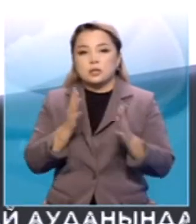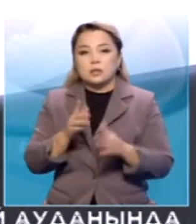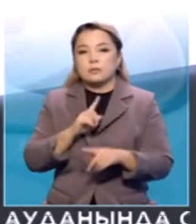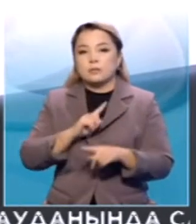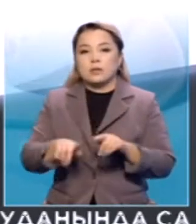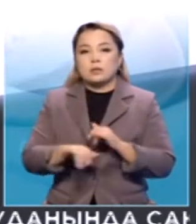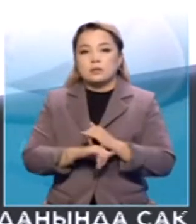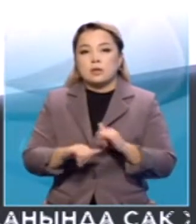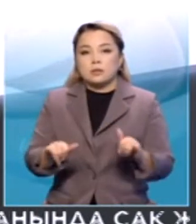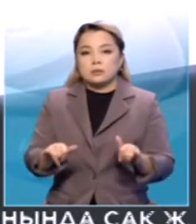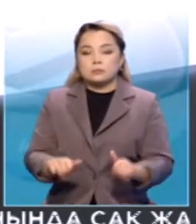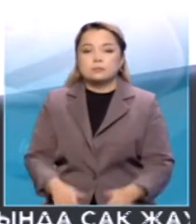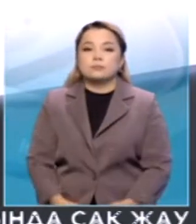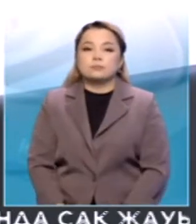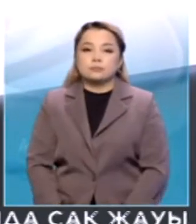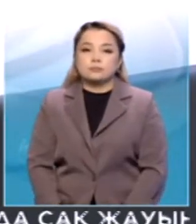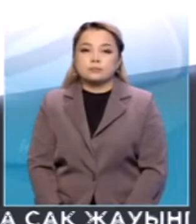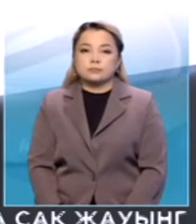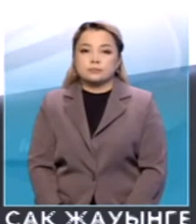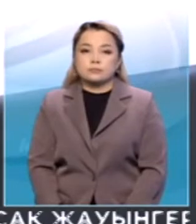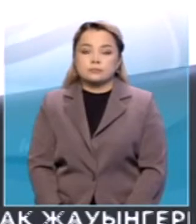тарады.